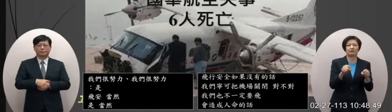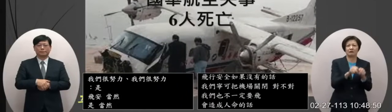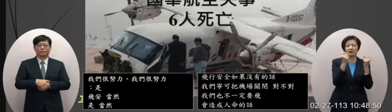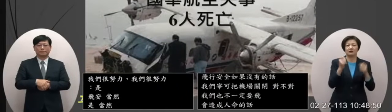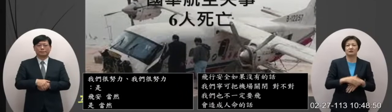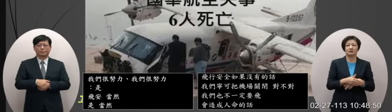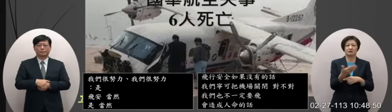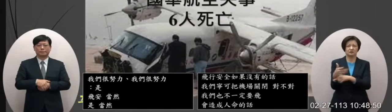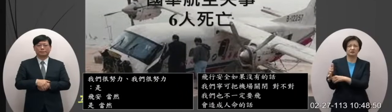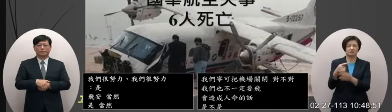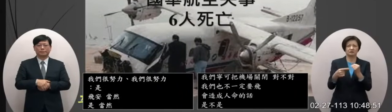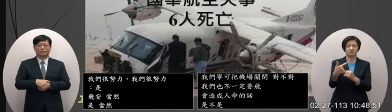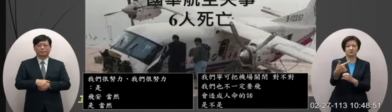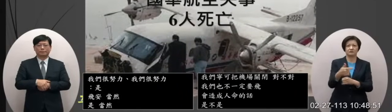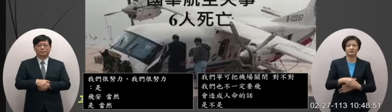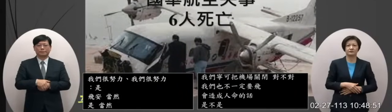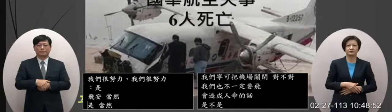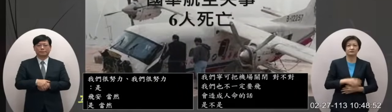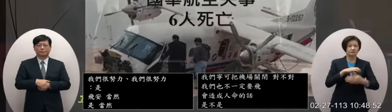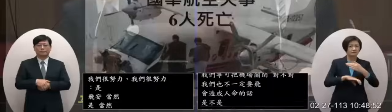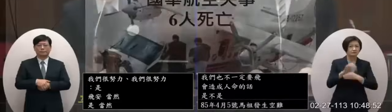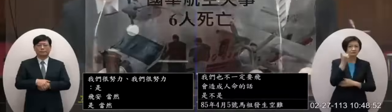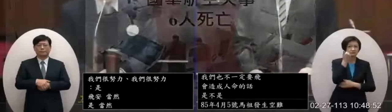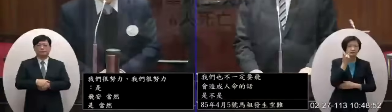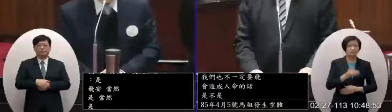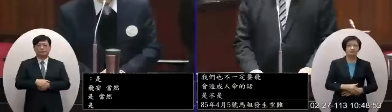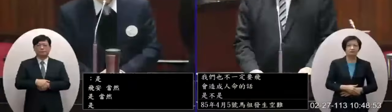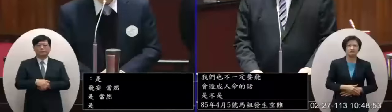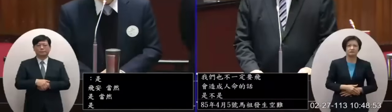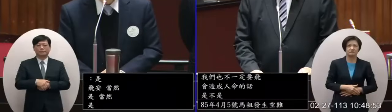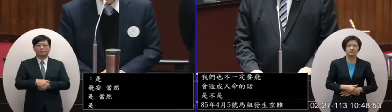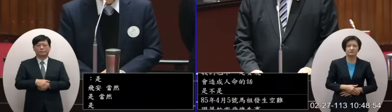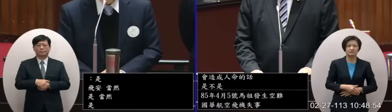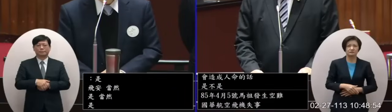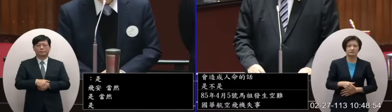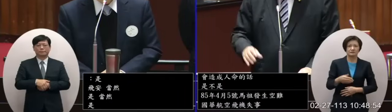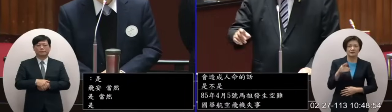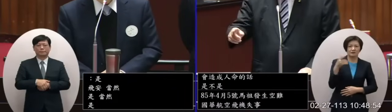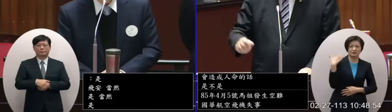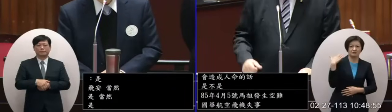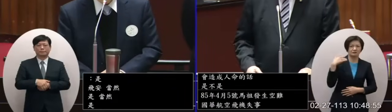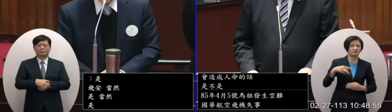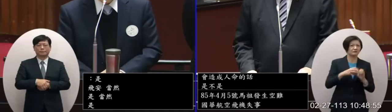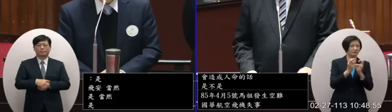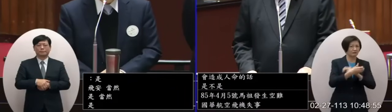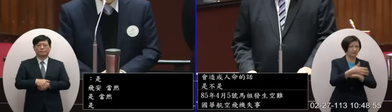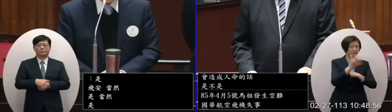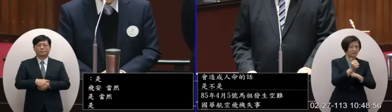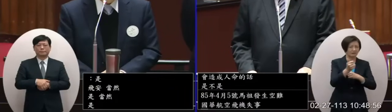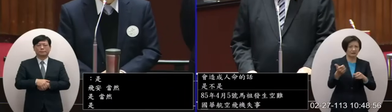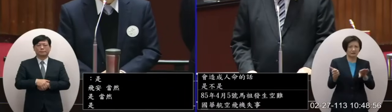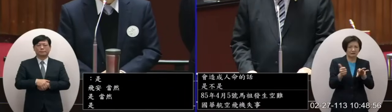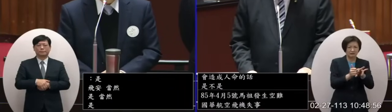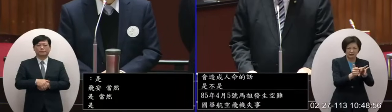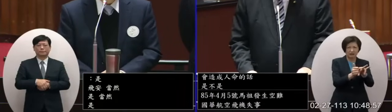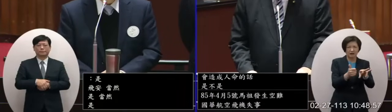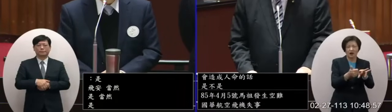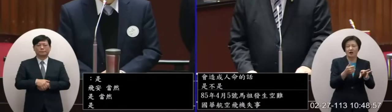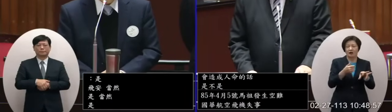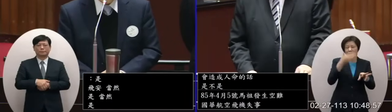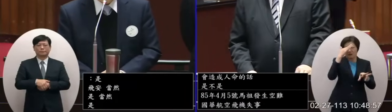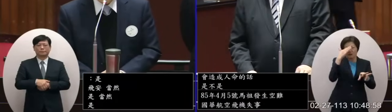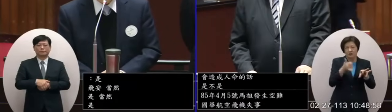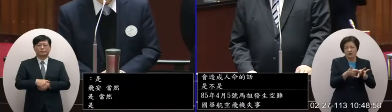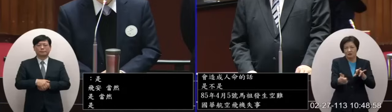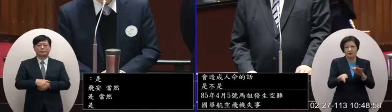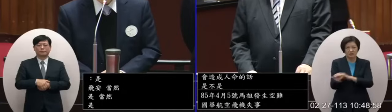亡，其中包含我们前任杨崔生县长也在飞机上，他是逃命出去了，